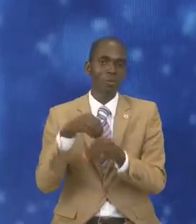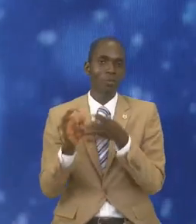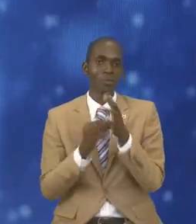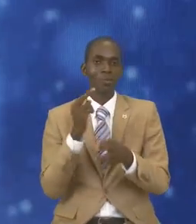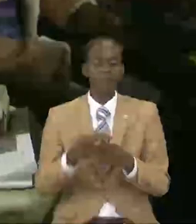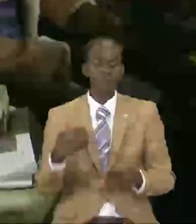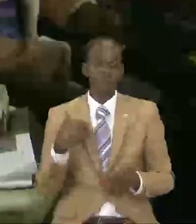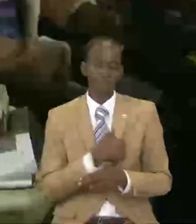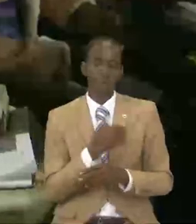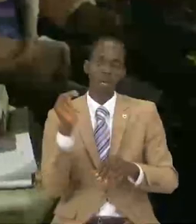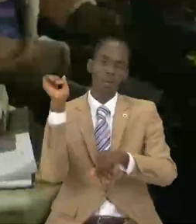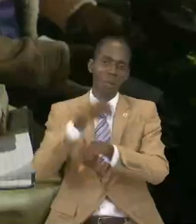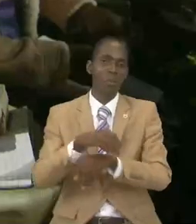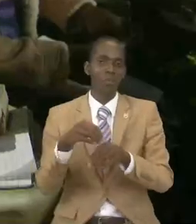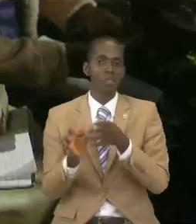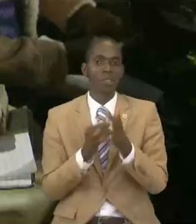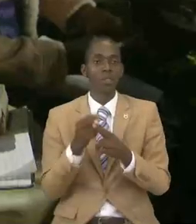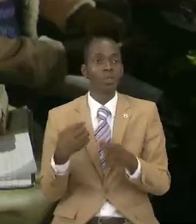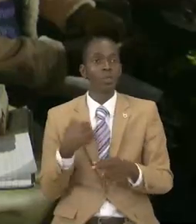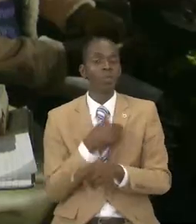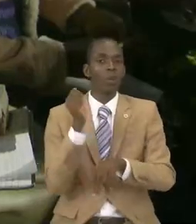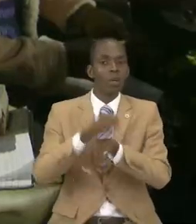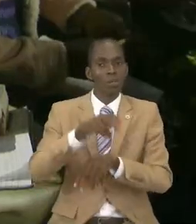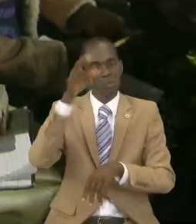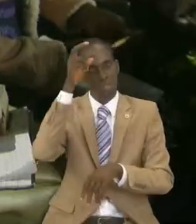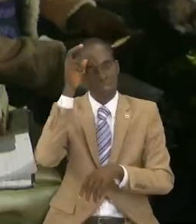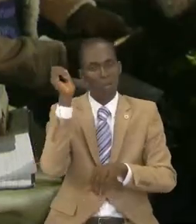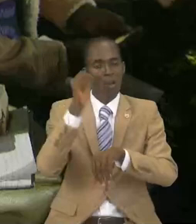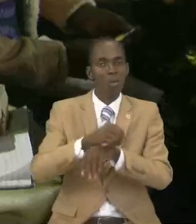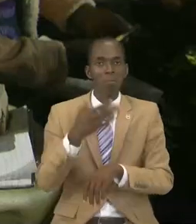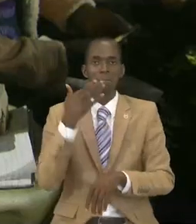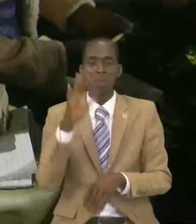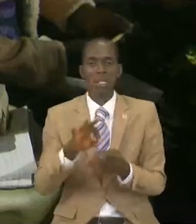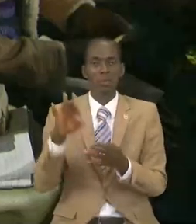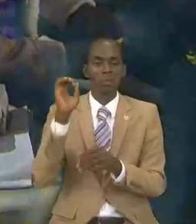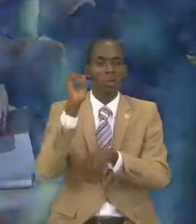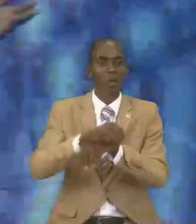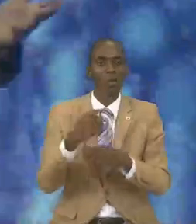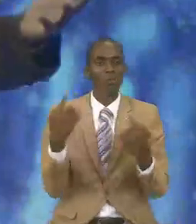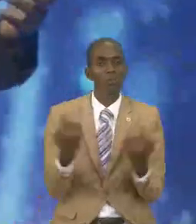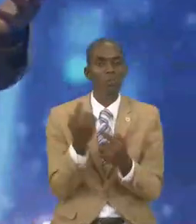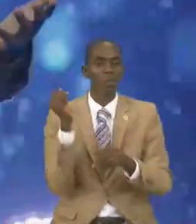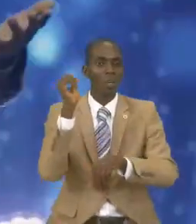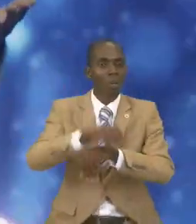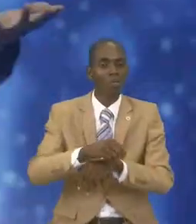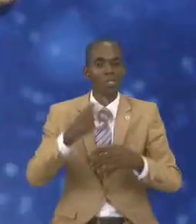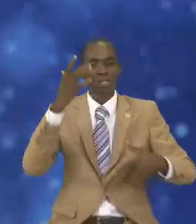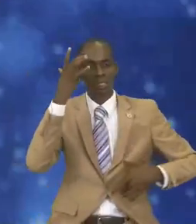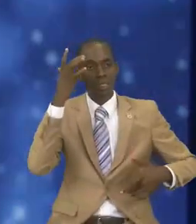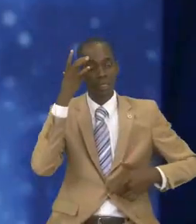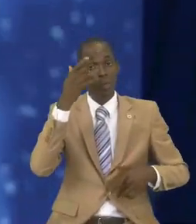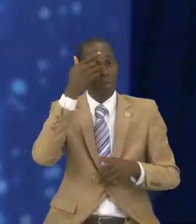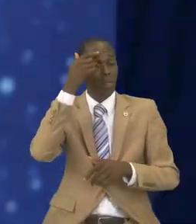J'ai dit, nous avons vaincu. Nous avons vécu Satan, nous avons vécu le mauvais esprit, nous avons vaincu le péché, nous avons vécu la